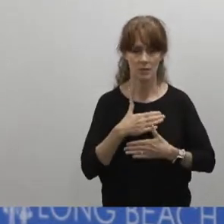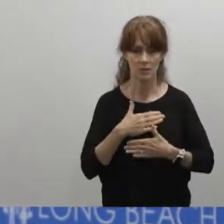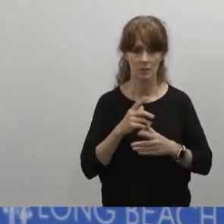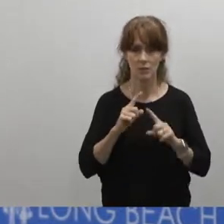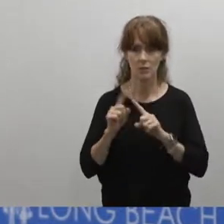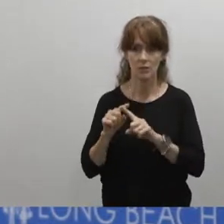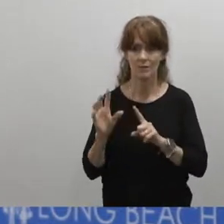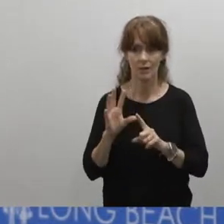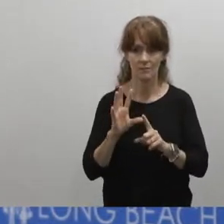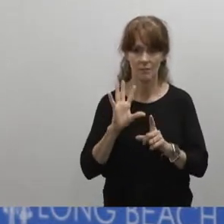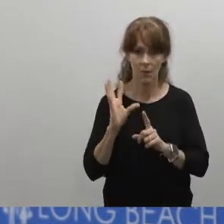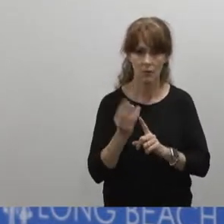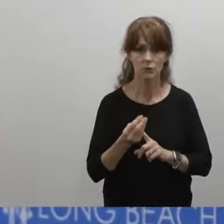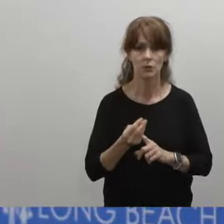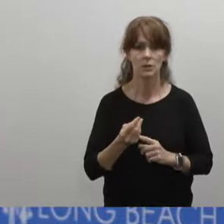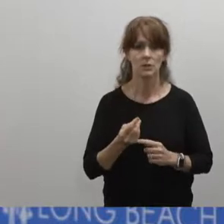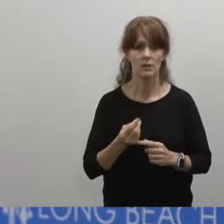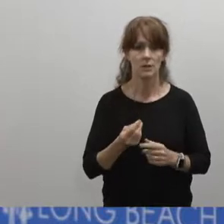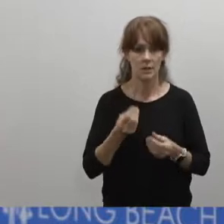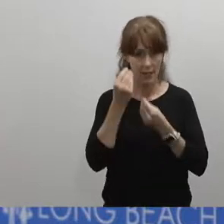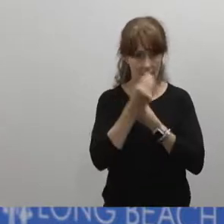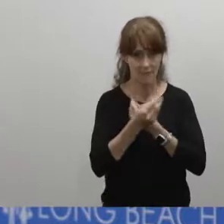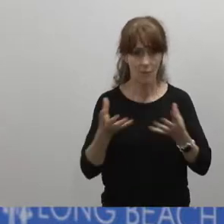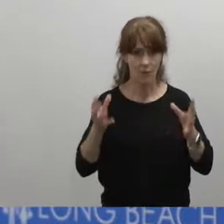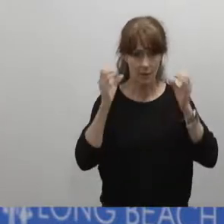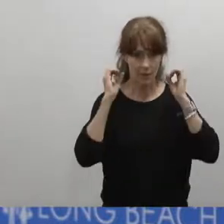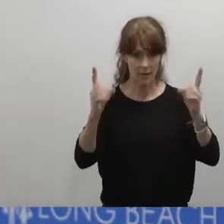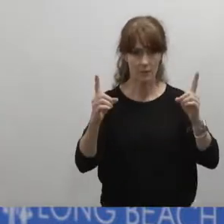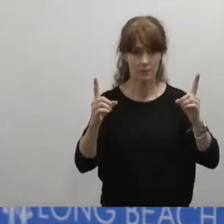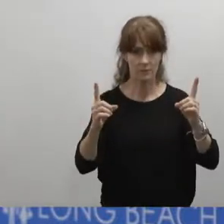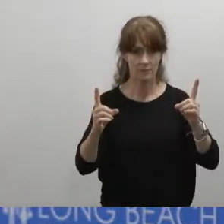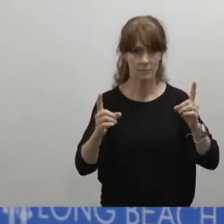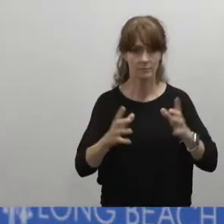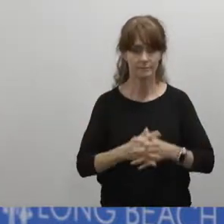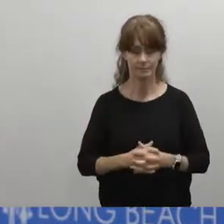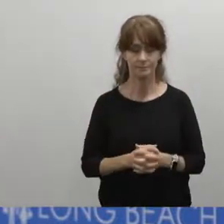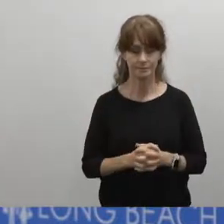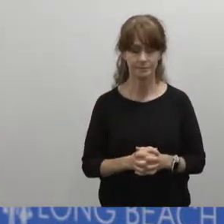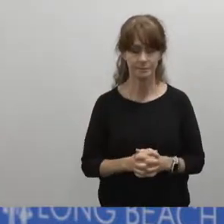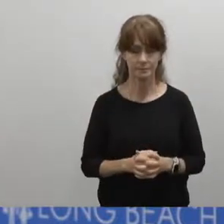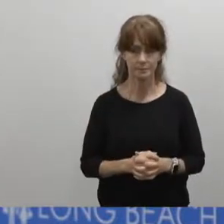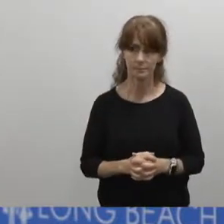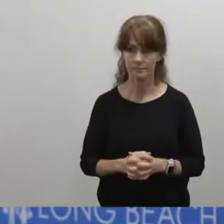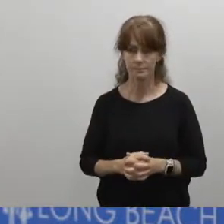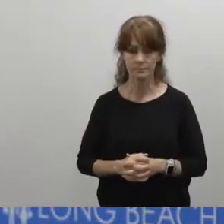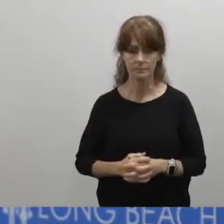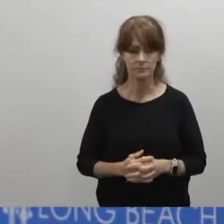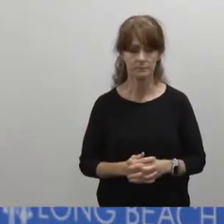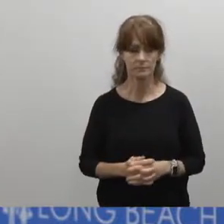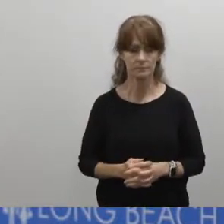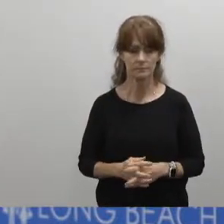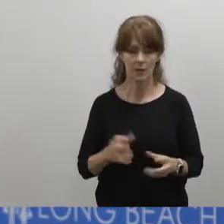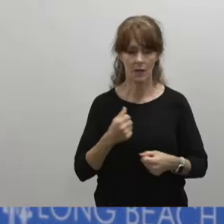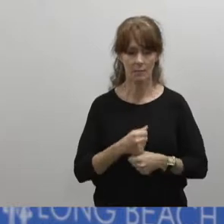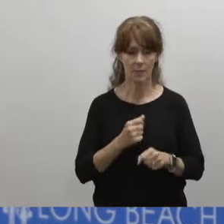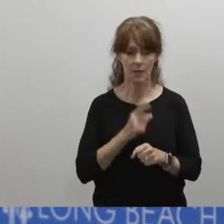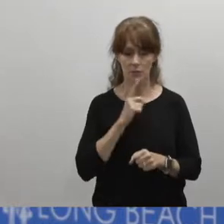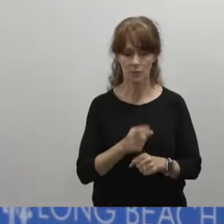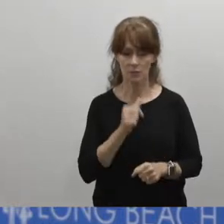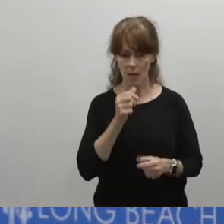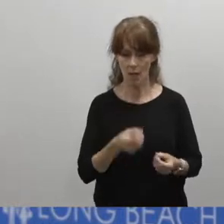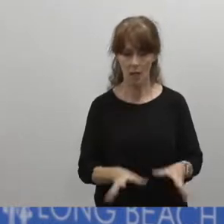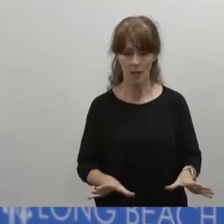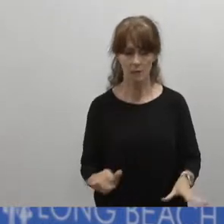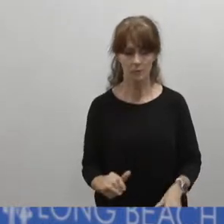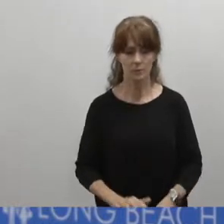Dương ách bằng hai nhằm bị ọp ọ sân tố ọm bị bắp bắt hoa khóc khóc khí nha. Hà nên hãy bàn tố tố ca sạc xa vì kì. Khi em khóa chọn màn chạy